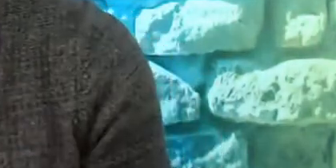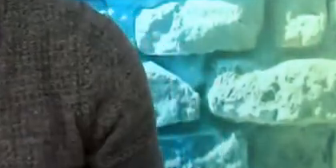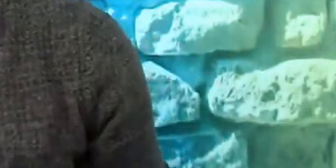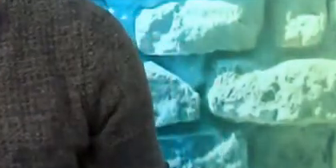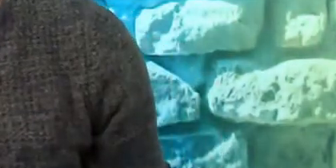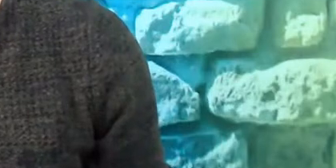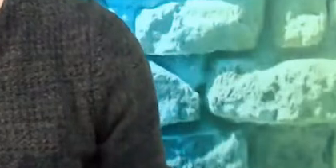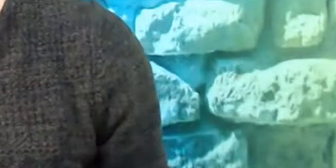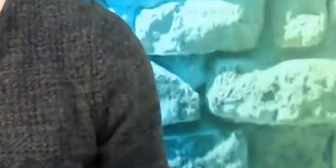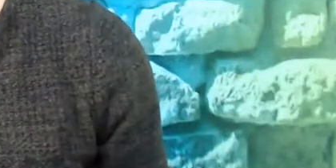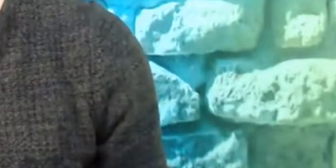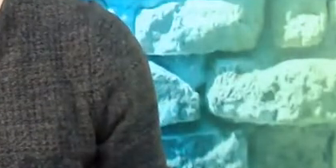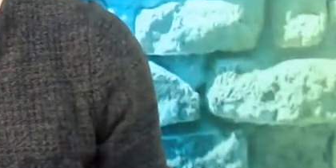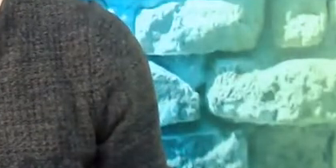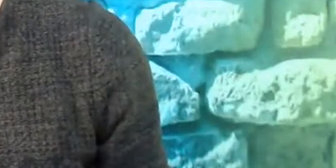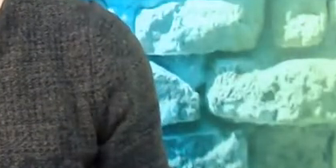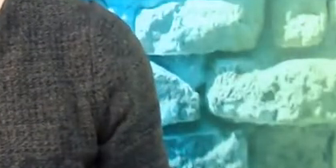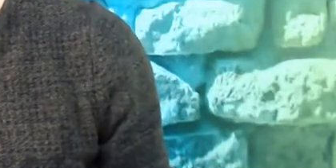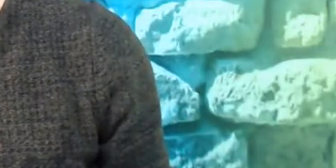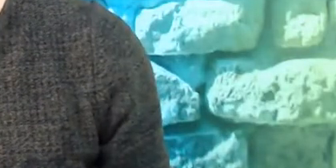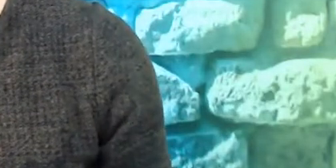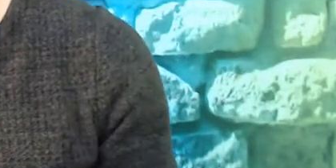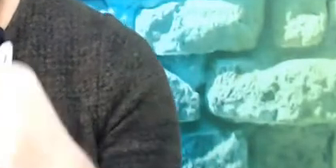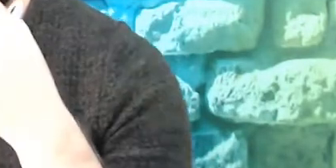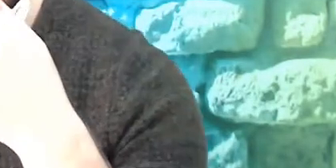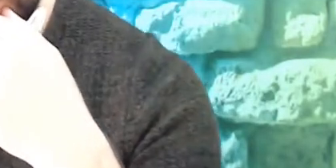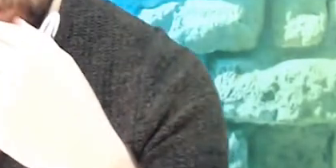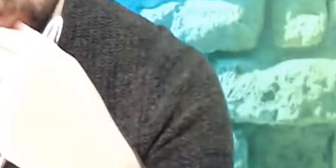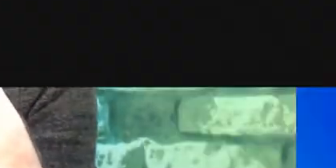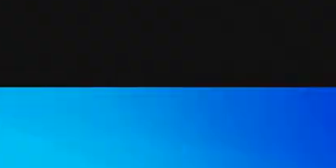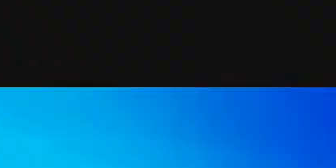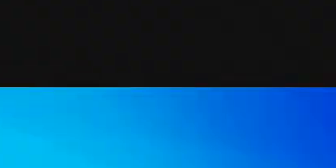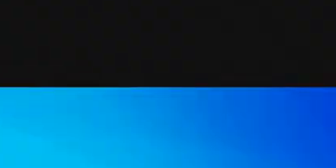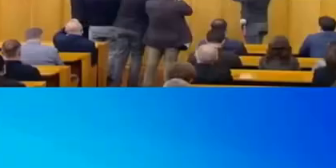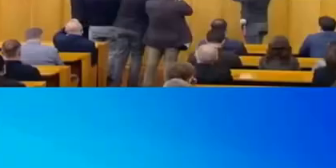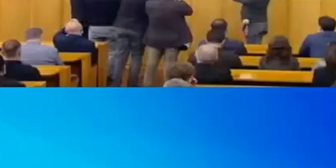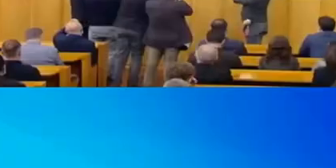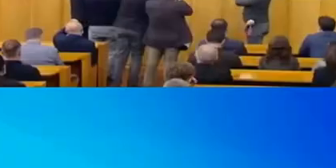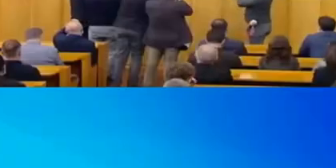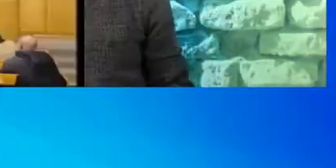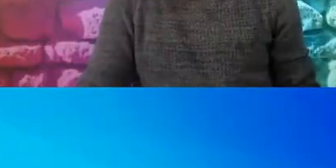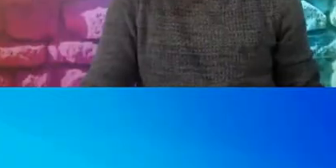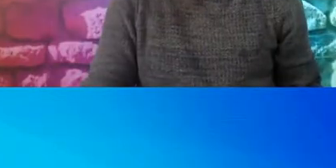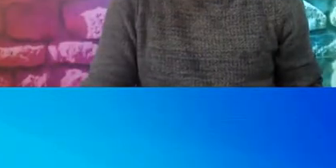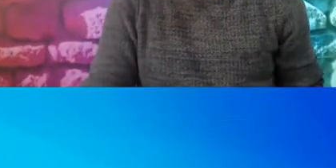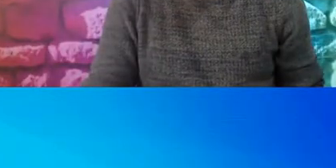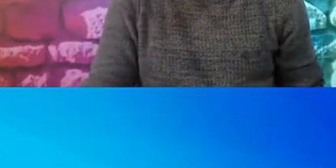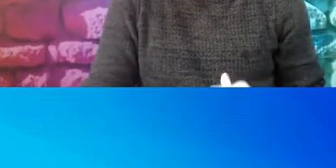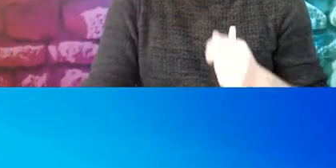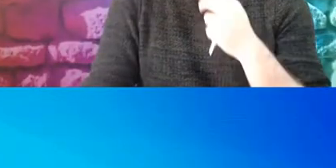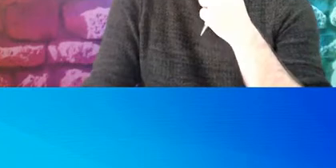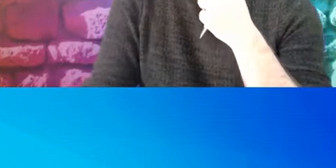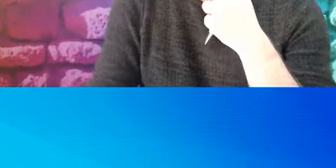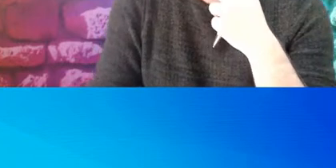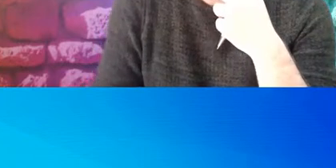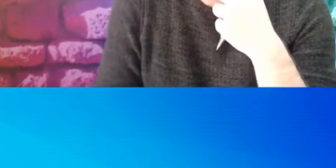Kurulu'na bağlanıyoruz sevgili dostlar. Evet, hazırsa bağlanacağız. Evet.